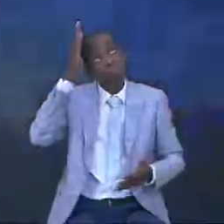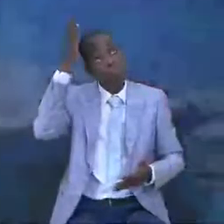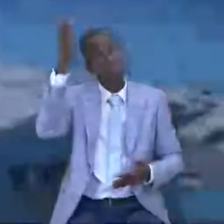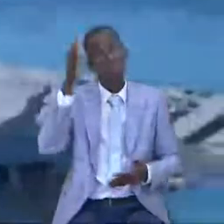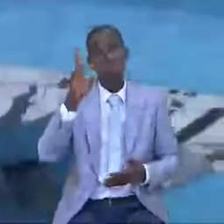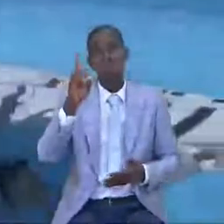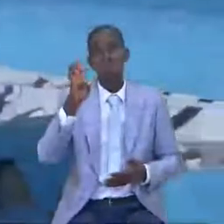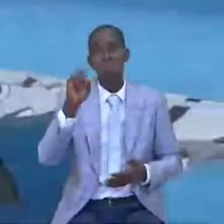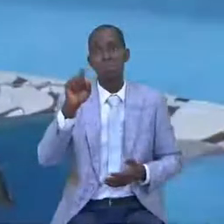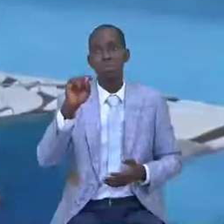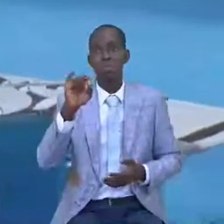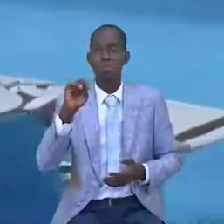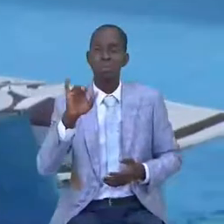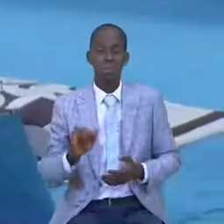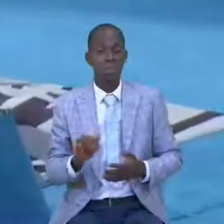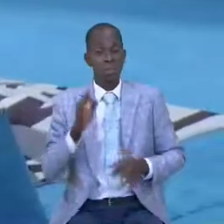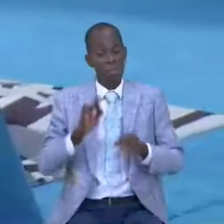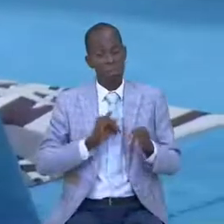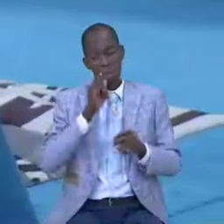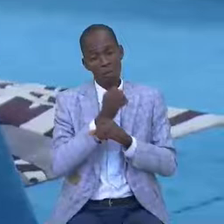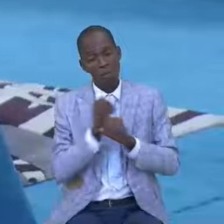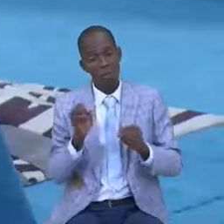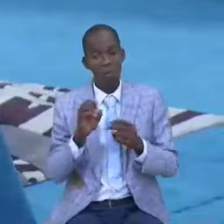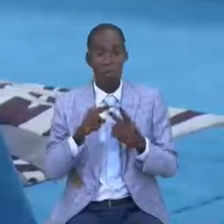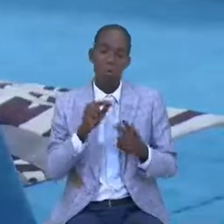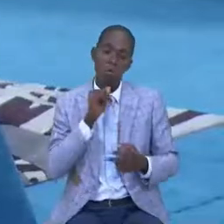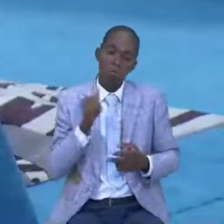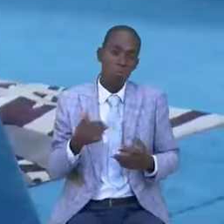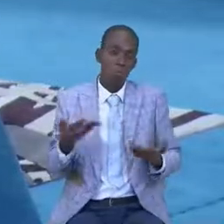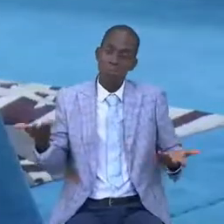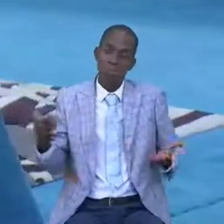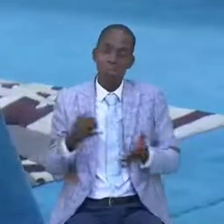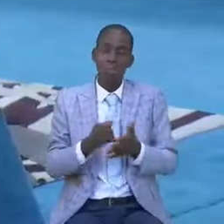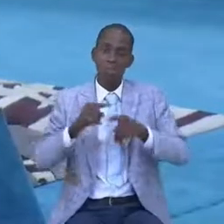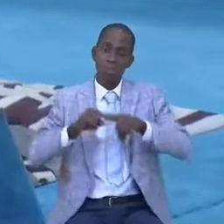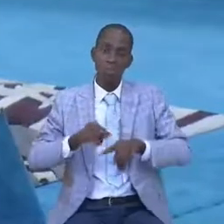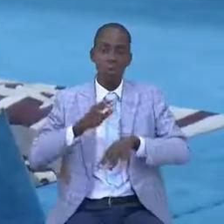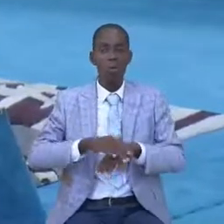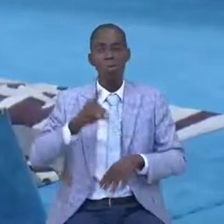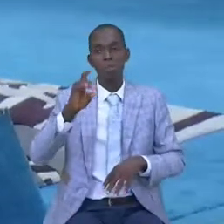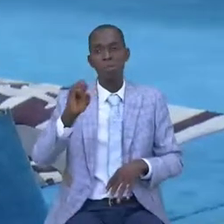que c'est le destin. Si je serai sauvé ou pas, oui, que c'est mon destin.